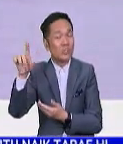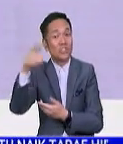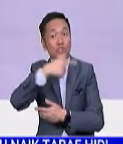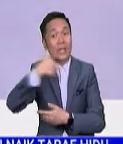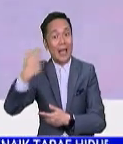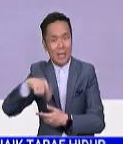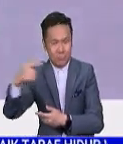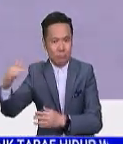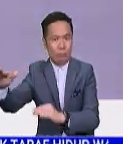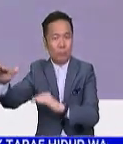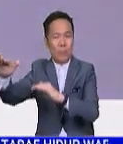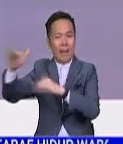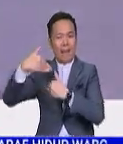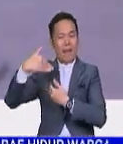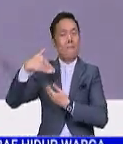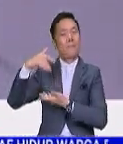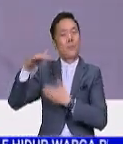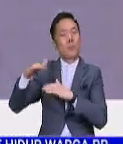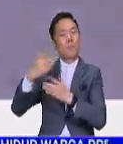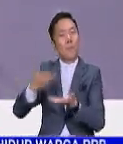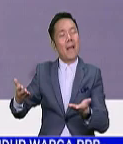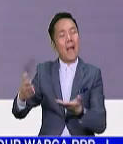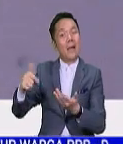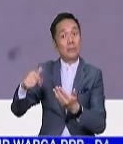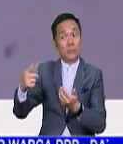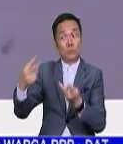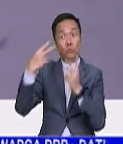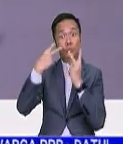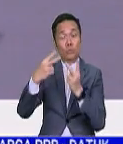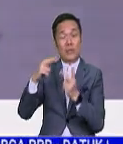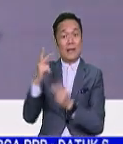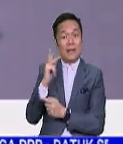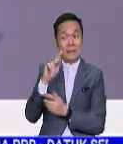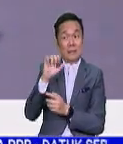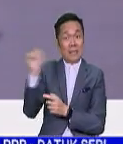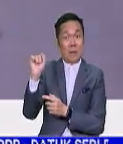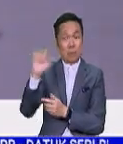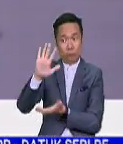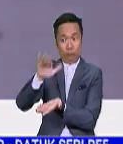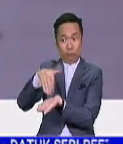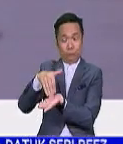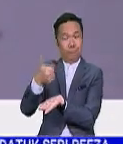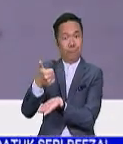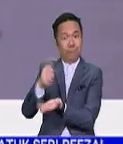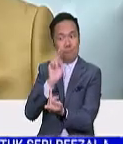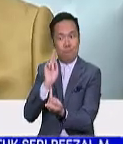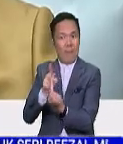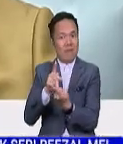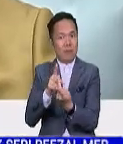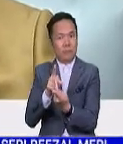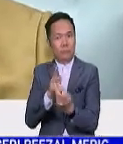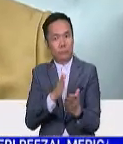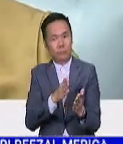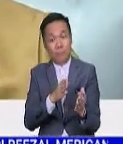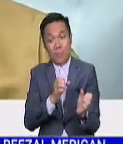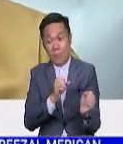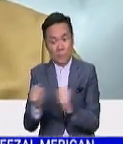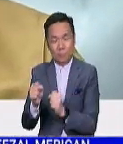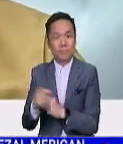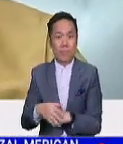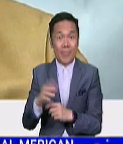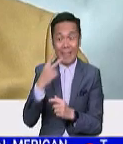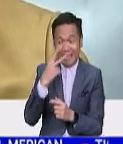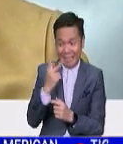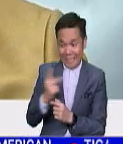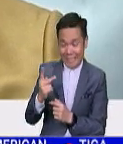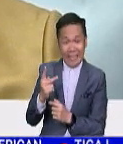dari China adalah langkah tepat menangkan Ia mempunyai lo siang strategic dengan ketentuan dekatnya Sabah